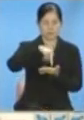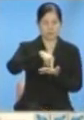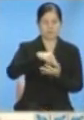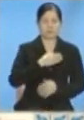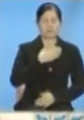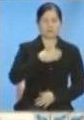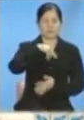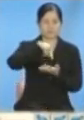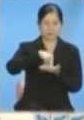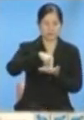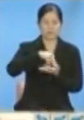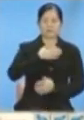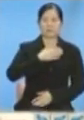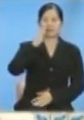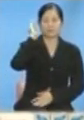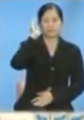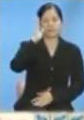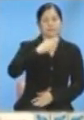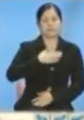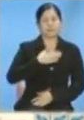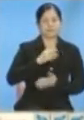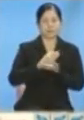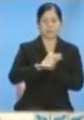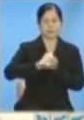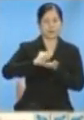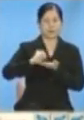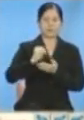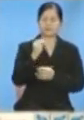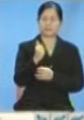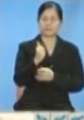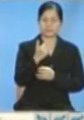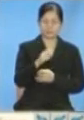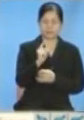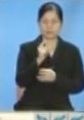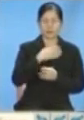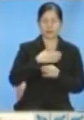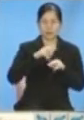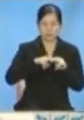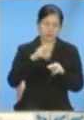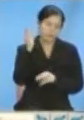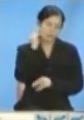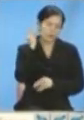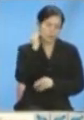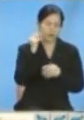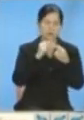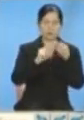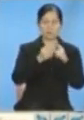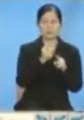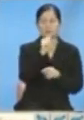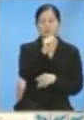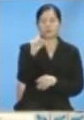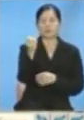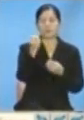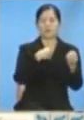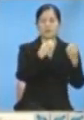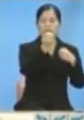ผมจึงลุกขึ้นยืนอย่างมีมารยาทนะครับและผมก็นั่งรับฟังความคิดเห็นของเพื่อนสมาชิกทั้งสองฝ่าย